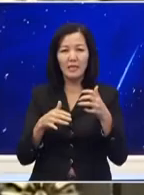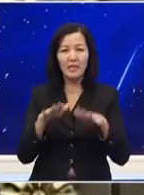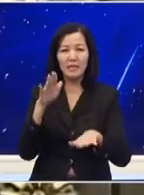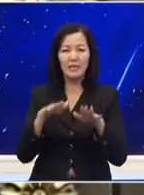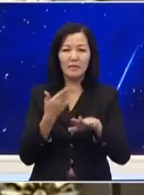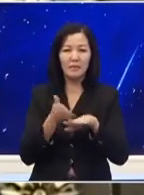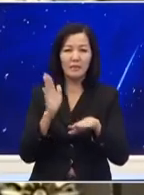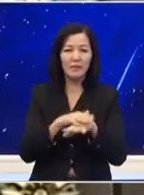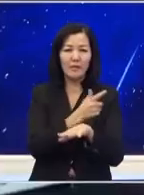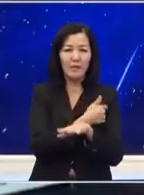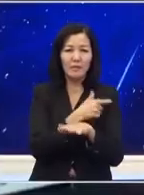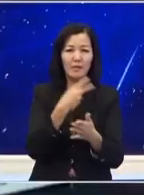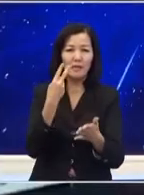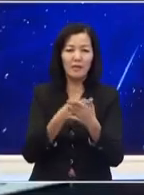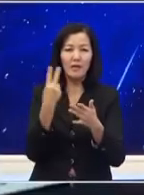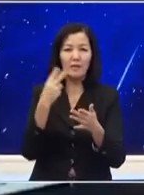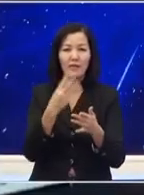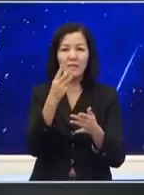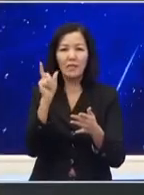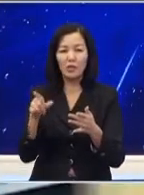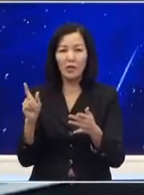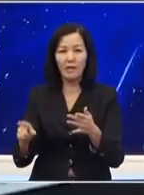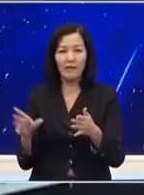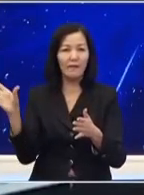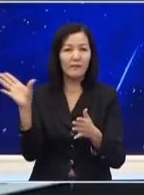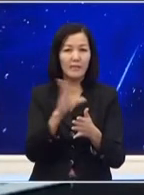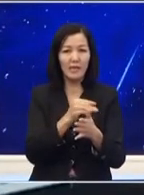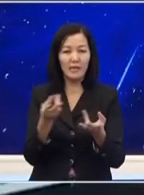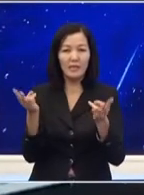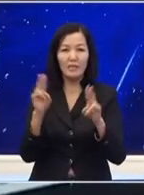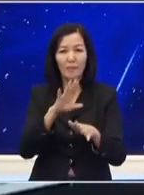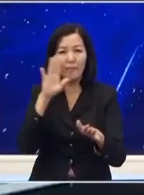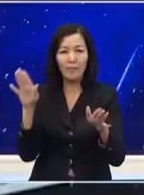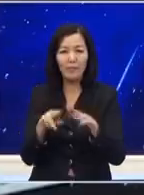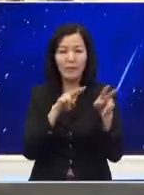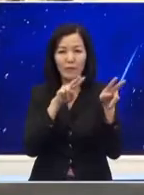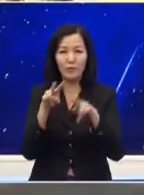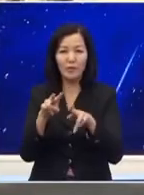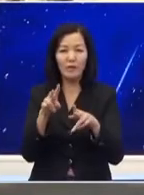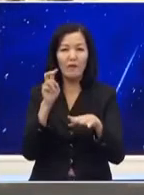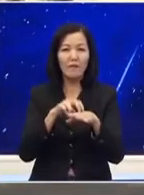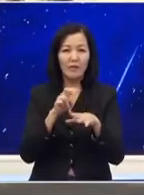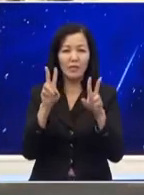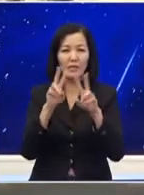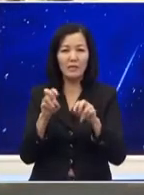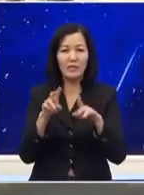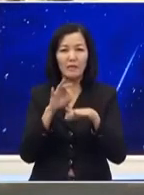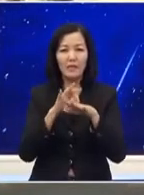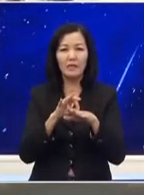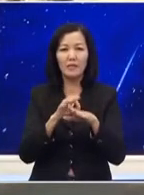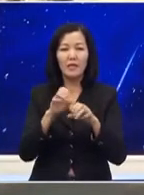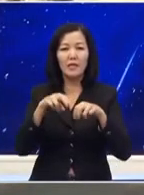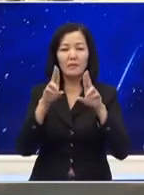тяжести госпитализировали 23 человека. Все они остаются под наблюдением врачей. Расследованием происшествия